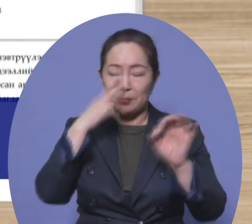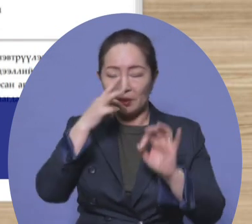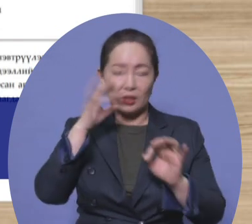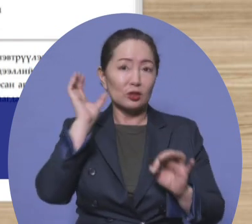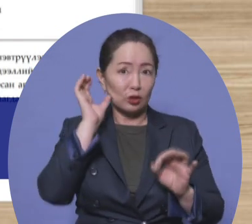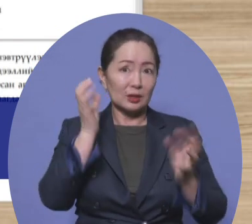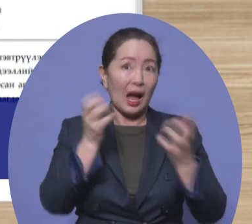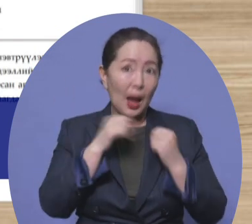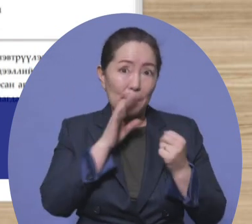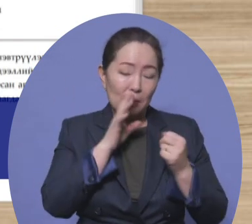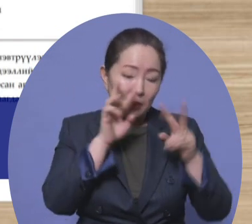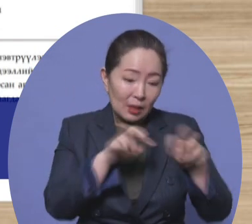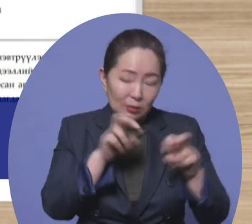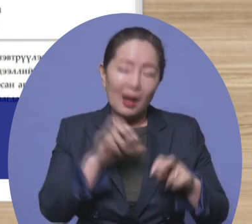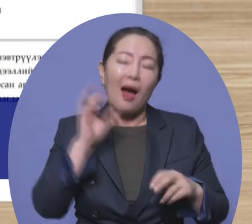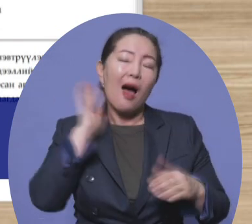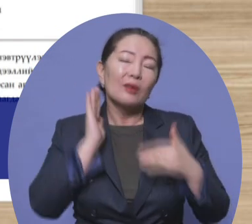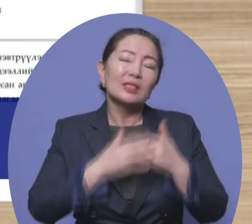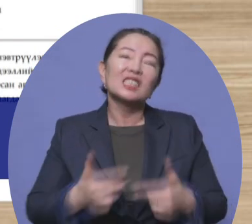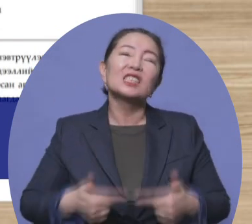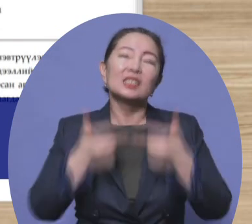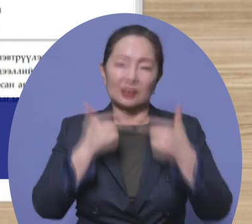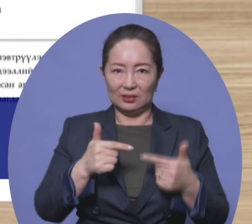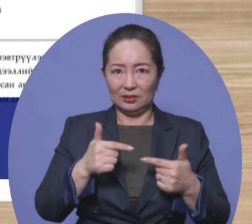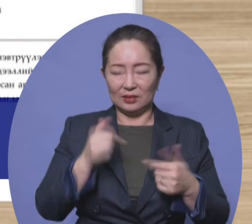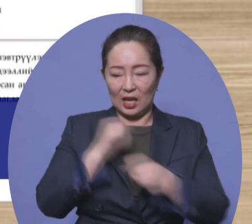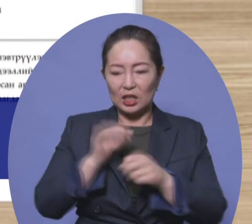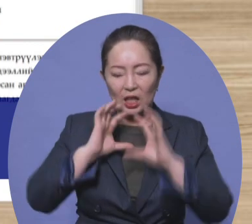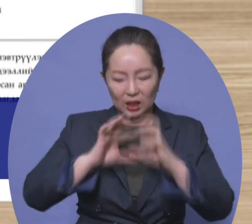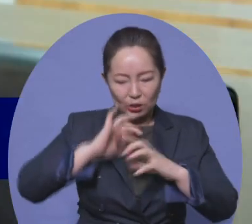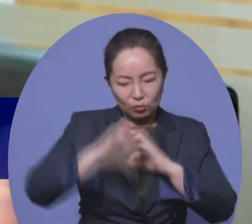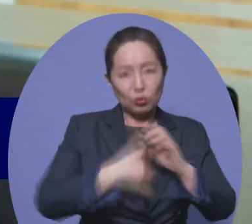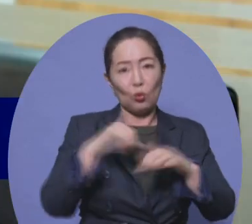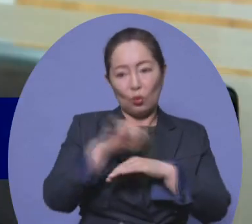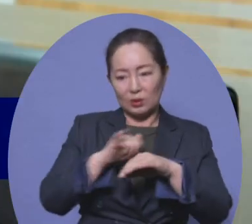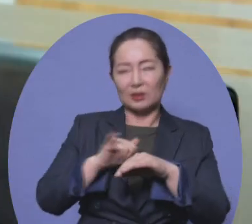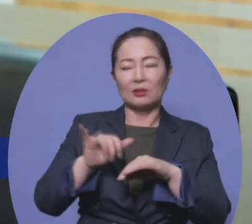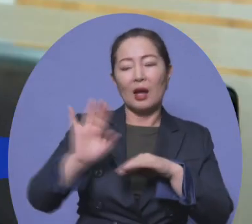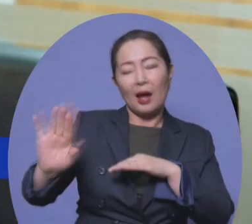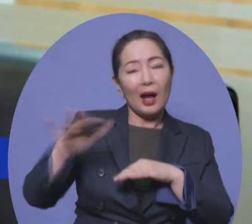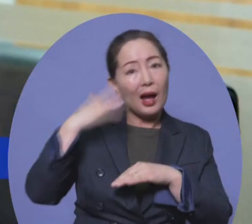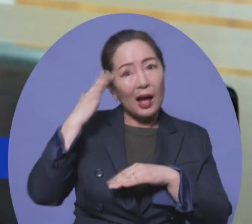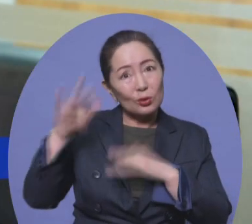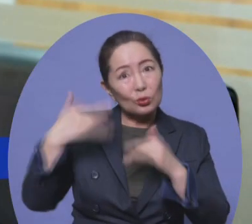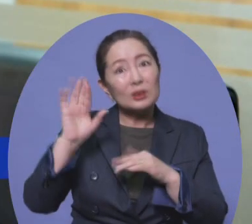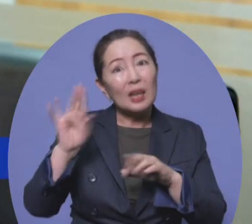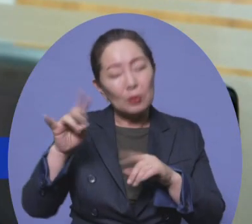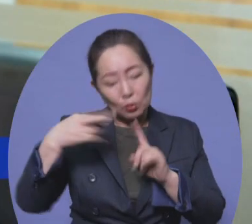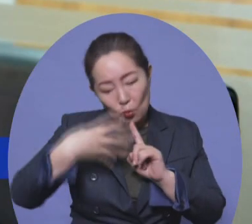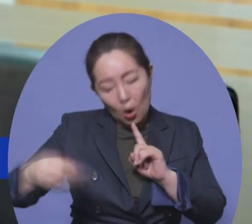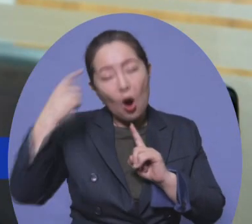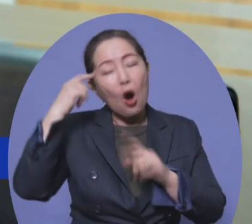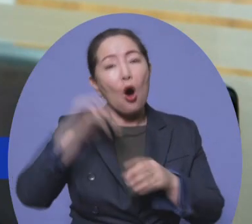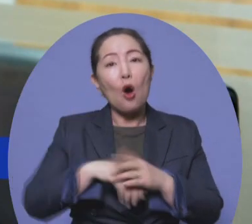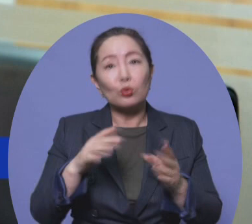мэдээлэл авах хүсэе яг үлийн авлигын эсрэг соён гэрэлх үйл ажиллагаа бусад дэлхийн улс орноос гадуур төвшөнд ямар байгаа юу гэж ойлгодог